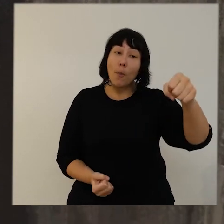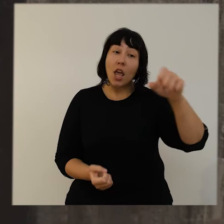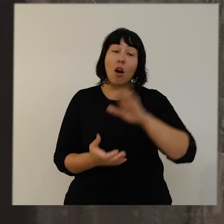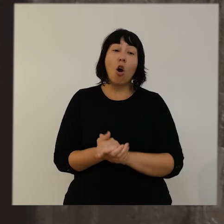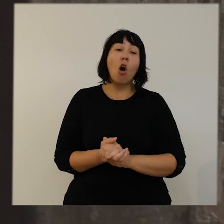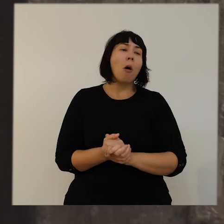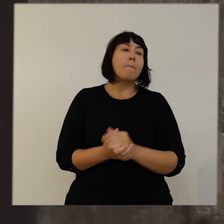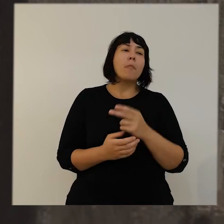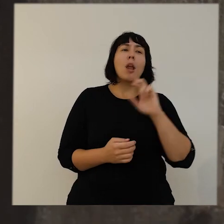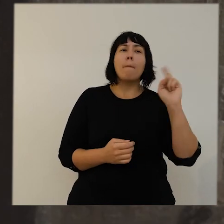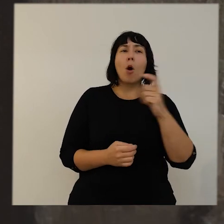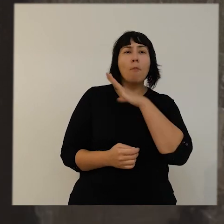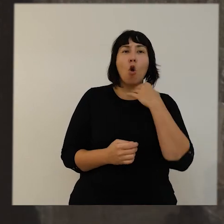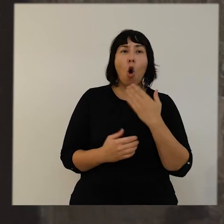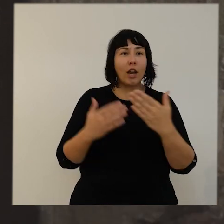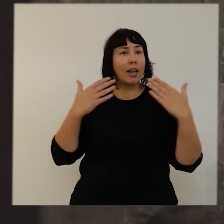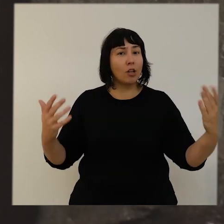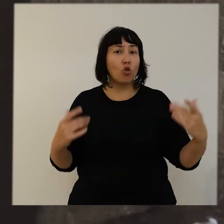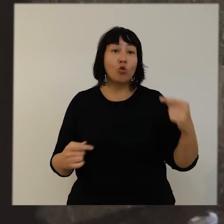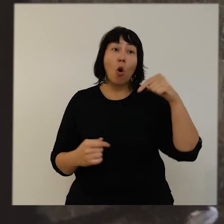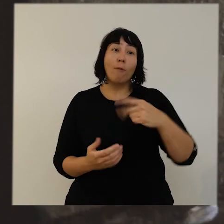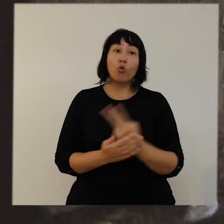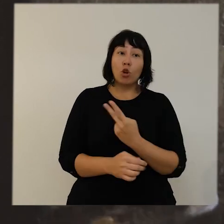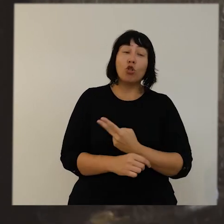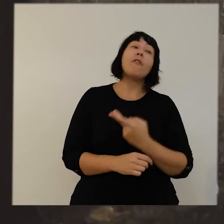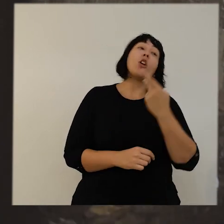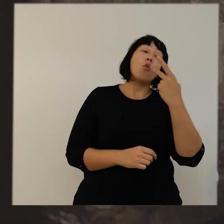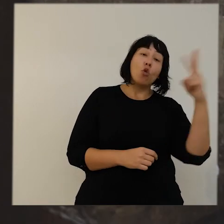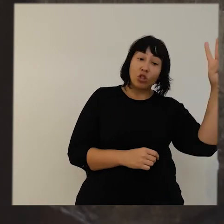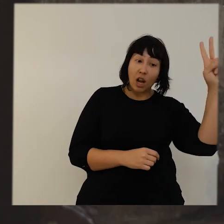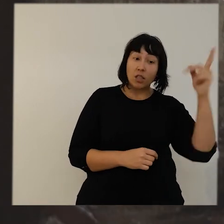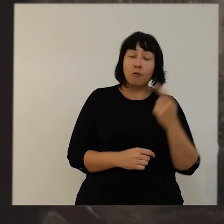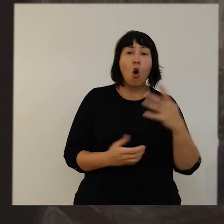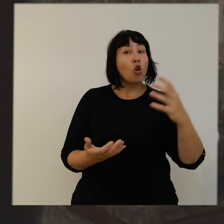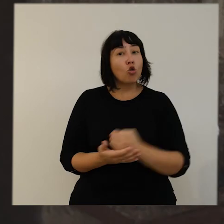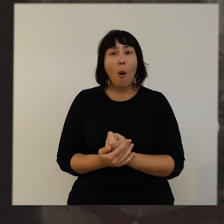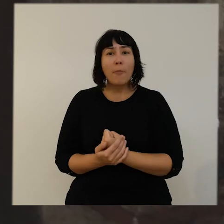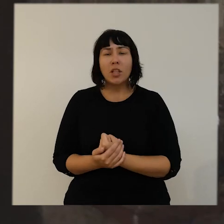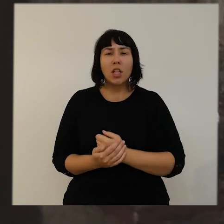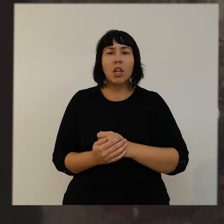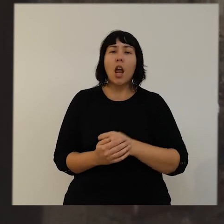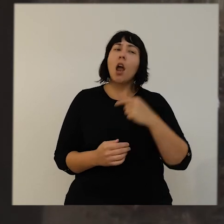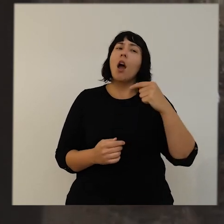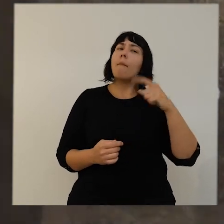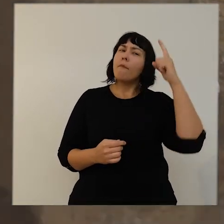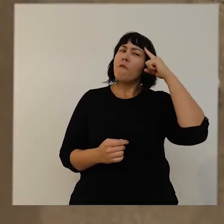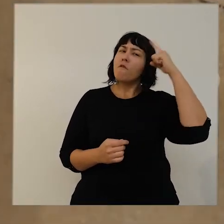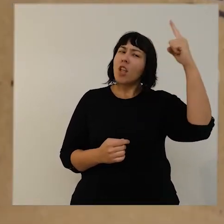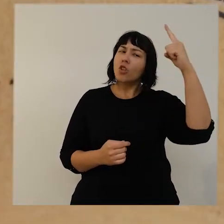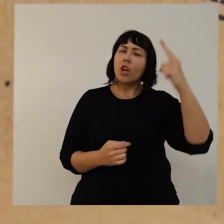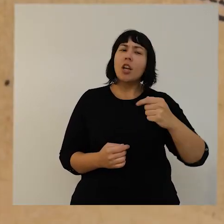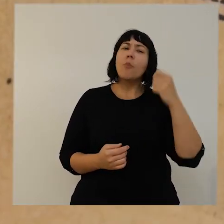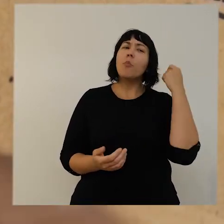Izlagao je na brojnim samostalnim i kolektivnim izložbama u zemlji i inostranstvu. Dobitnik je značajnih, domaćih i inostranih